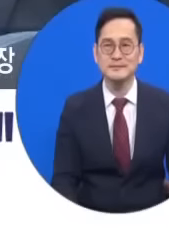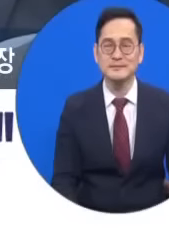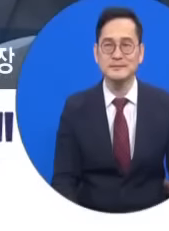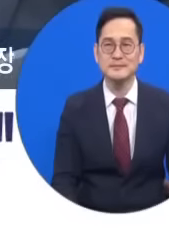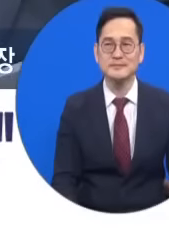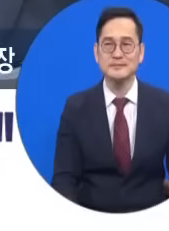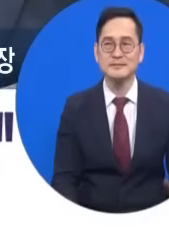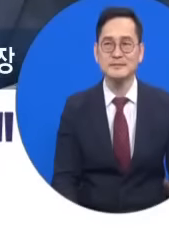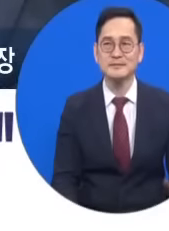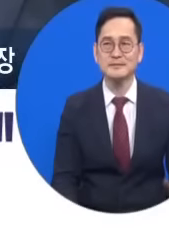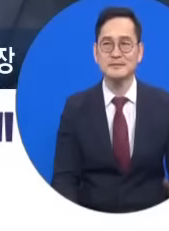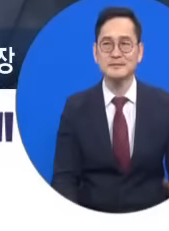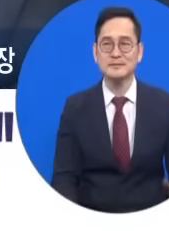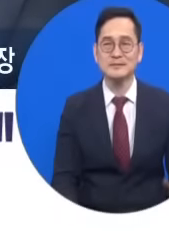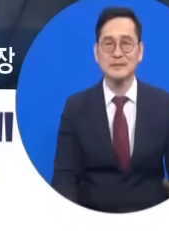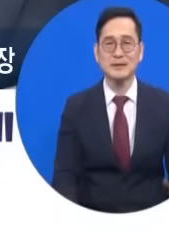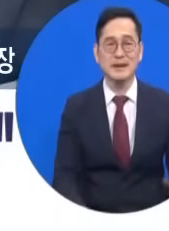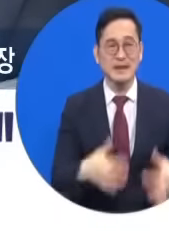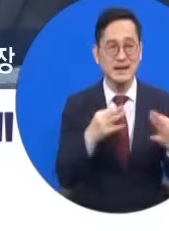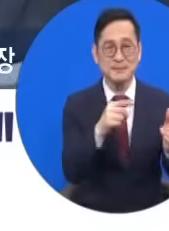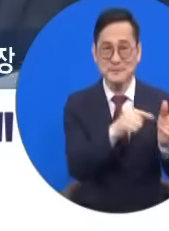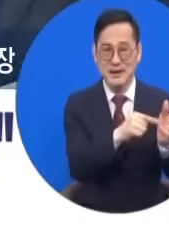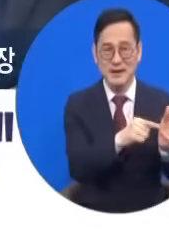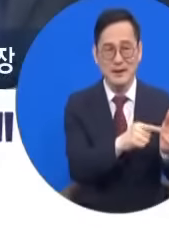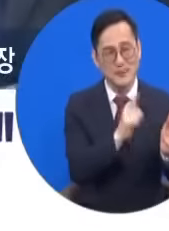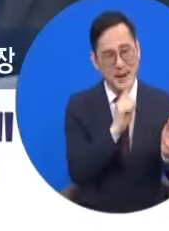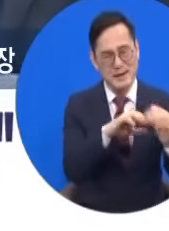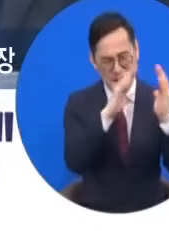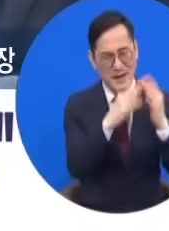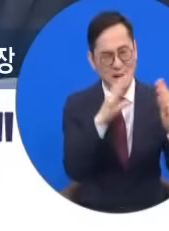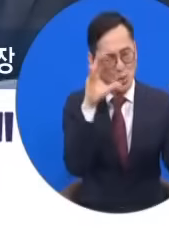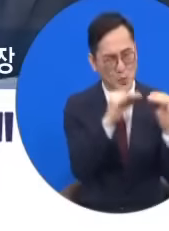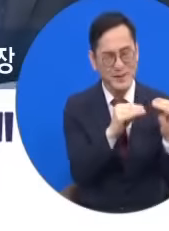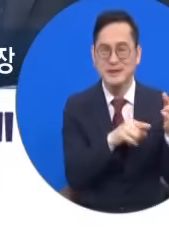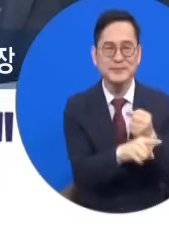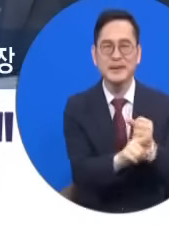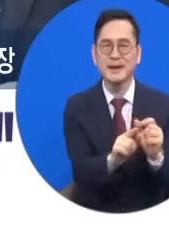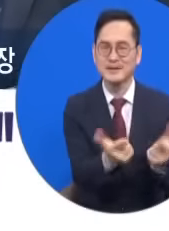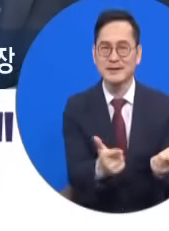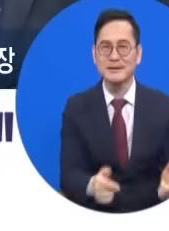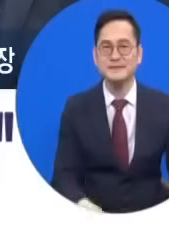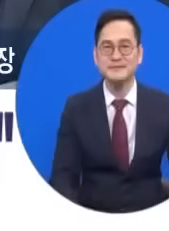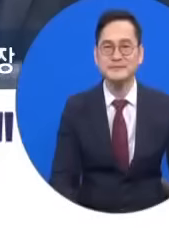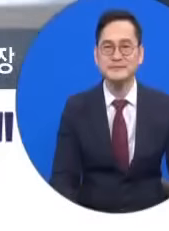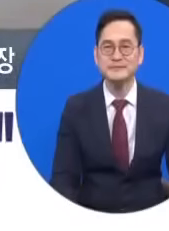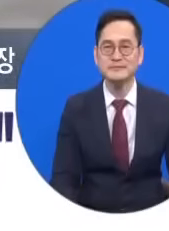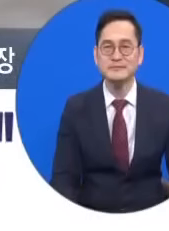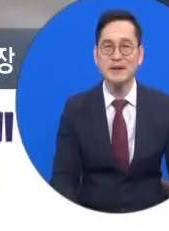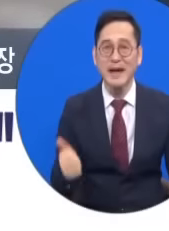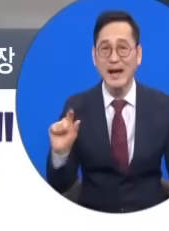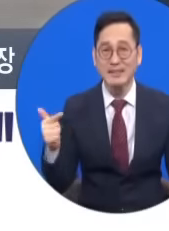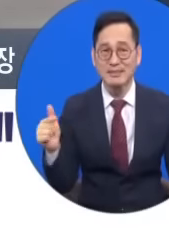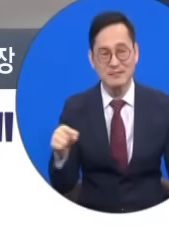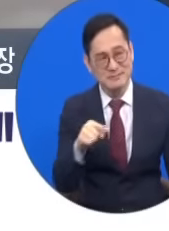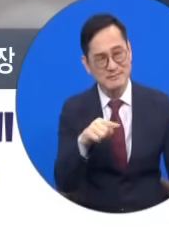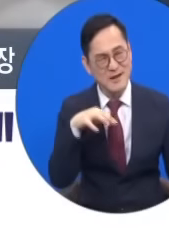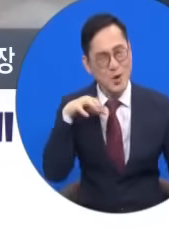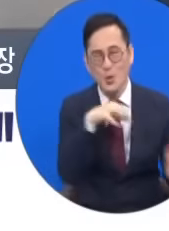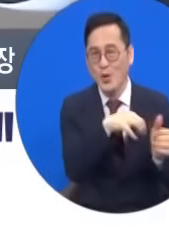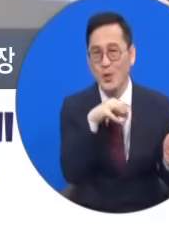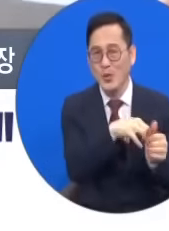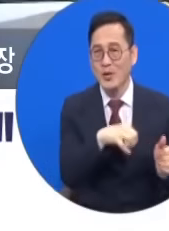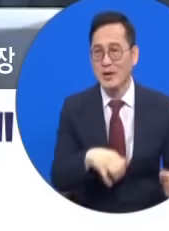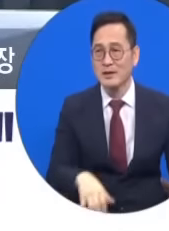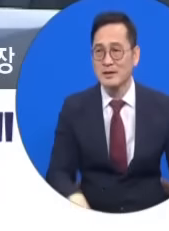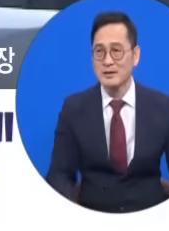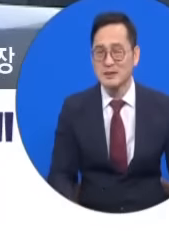후보의 말에 전적으로 공감한다, 그 성인식도 따라한다 이렇게까지 해석될 문제는 아니고, 한동훈 위원장도 뭐